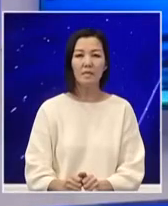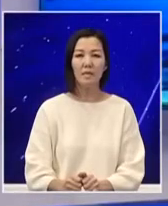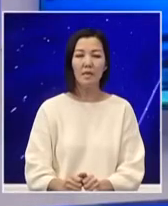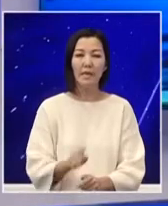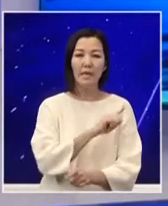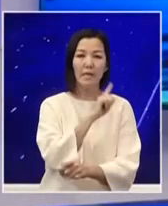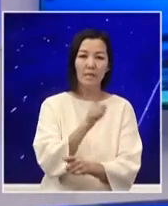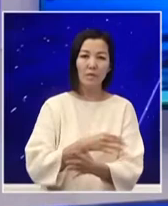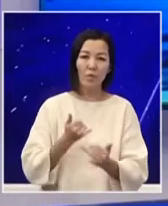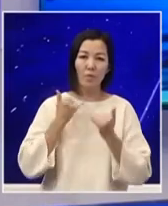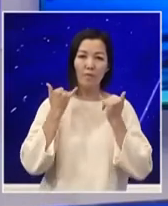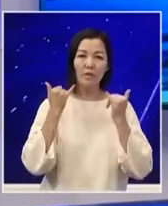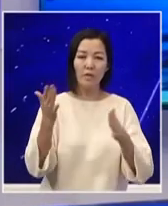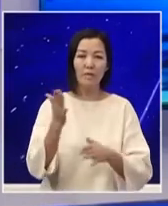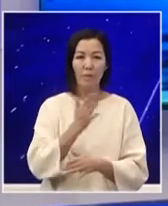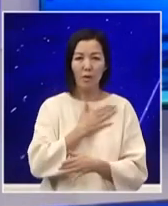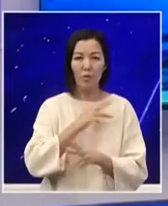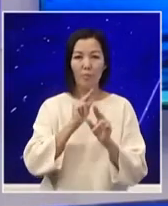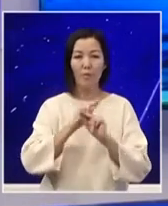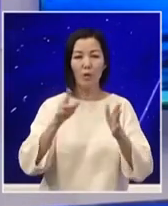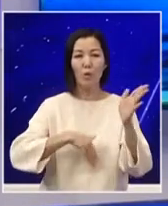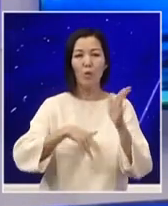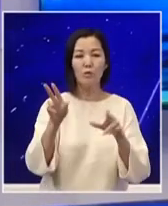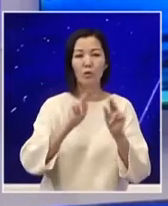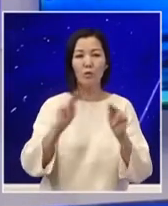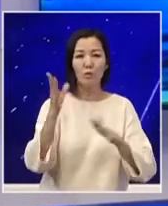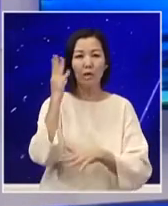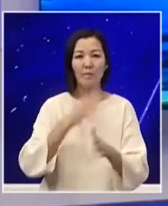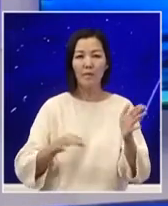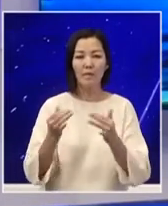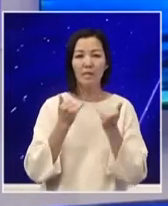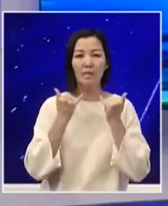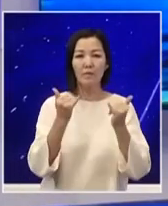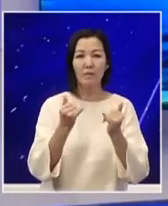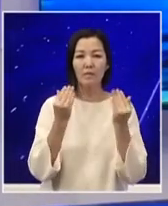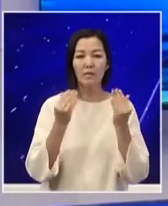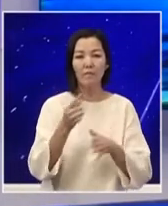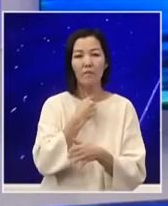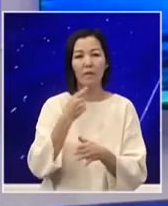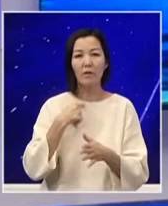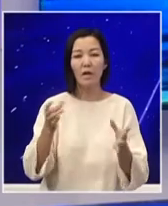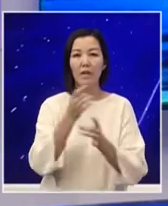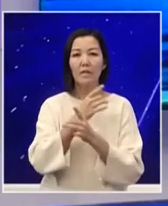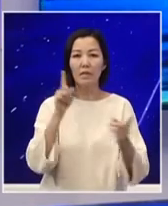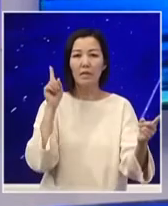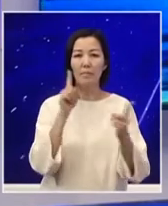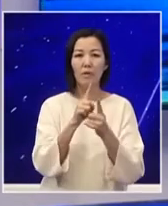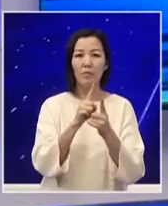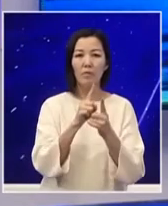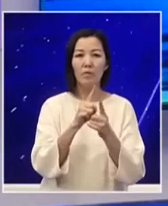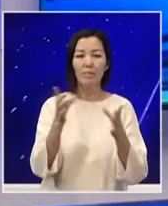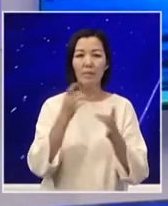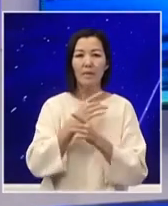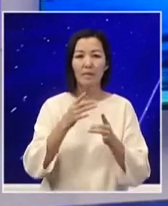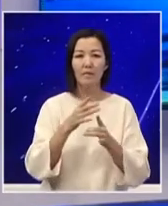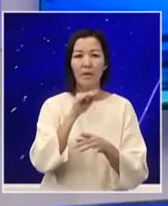Низкий поклон педагогам. Лучших учителей Алматинской области чествовали сегодня в Талдыкургане. Торжественная встреча,